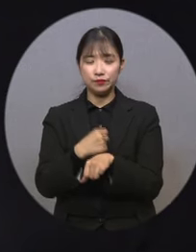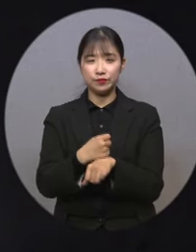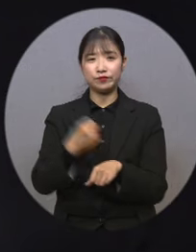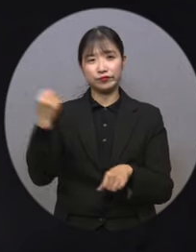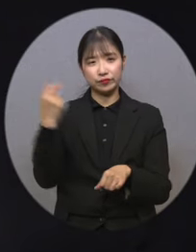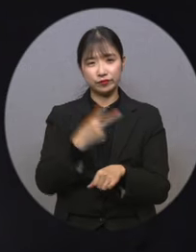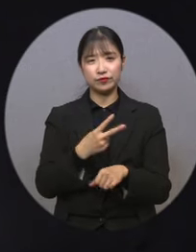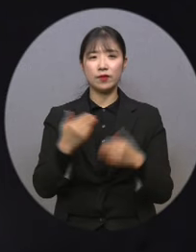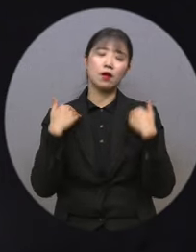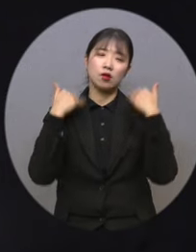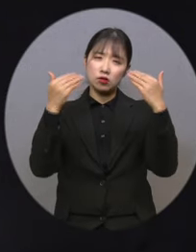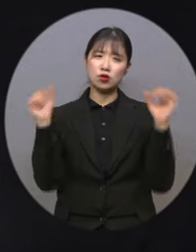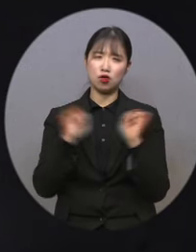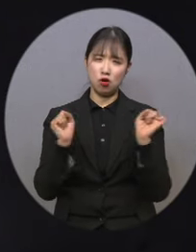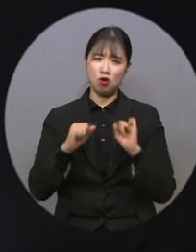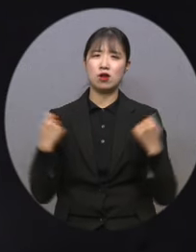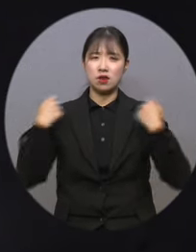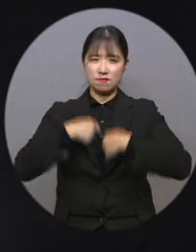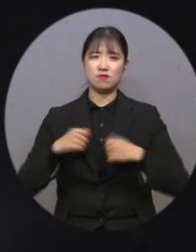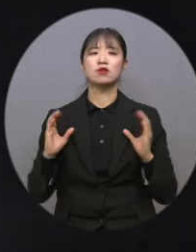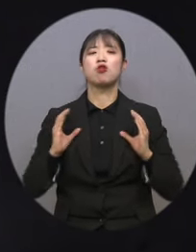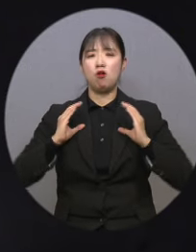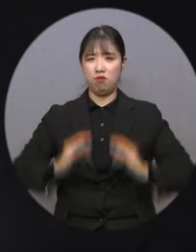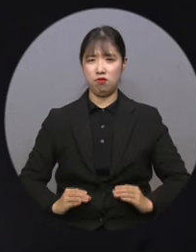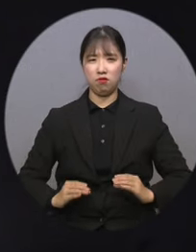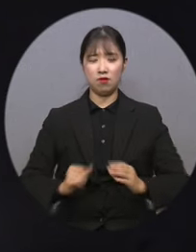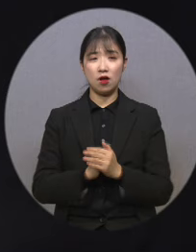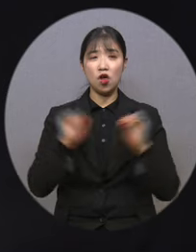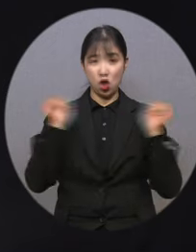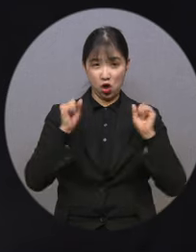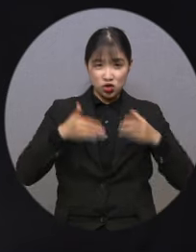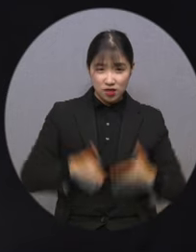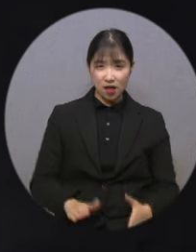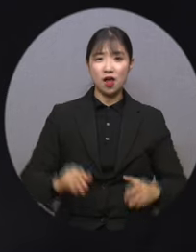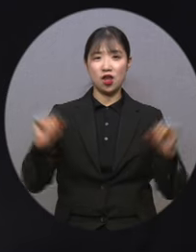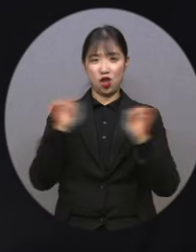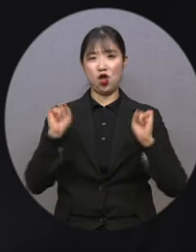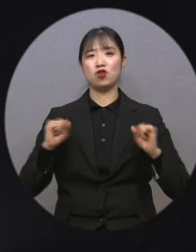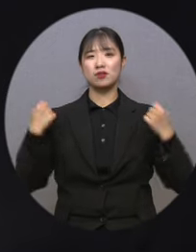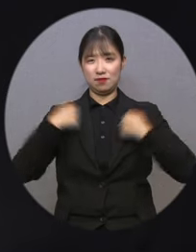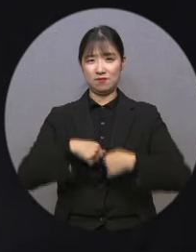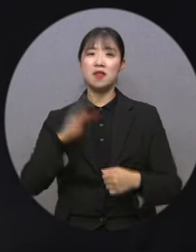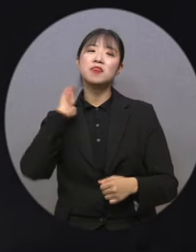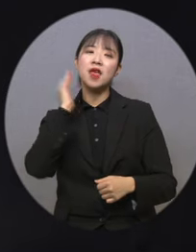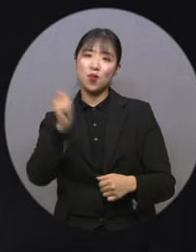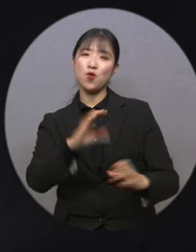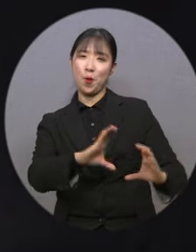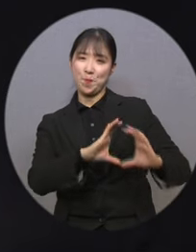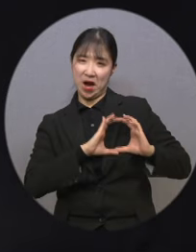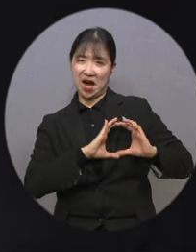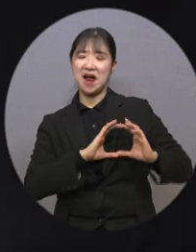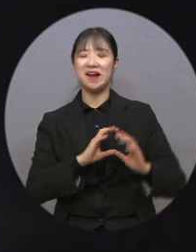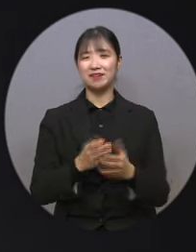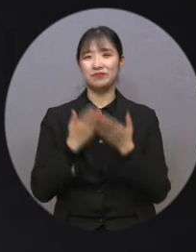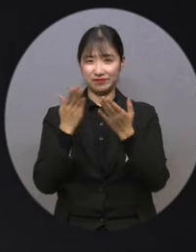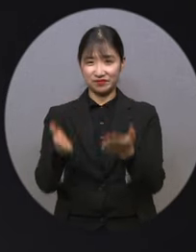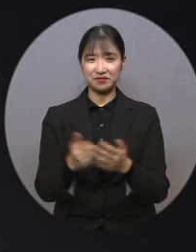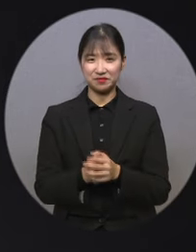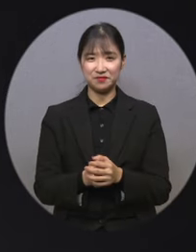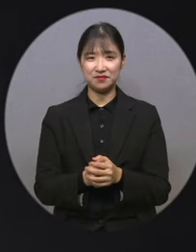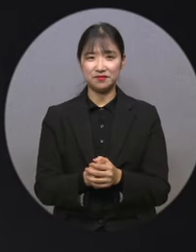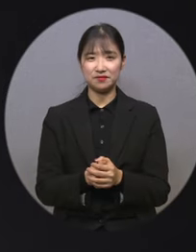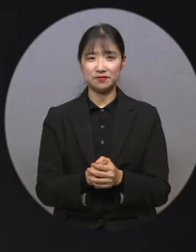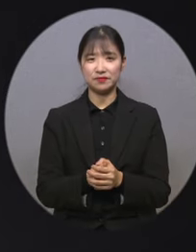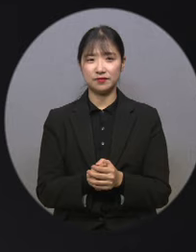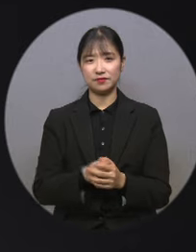안에 어른들이 겨울에 입은 잠바. 겨울 생일이면 겨울 잠바. 여기 대통령 마크가 찍혀 있어요. 겨울